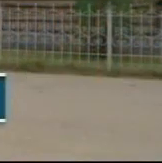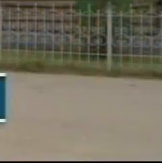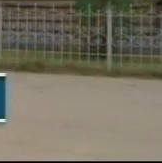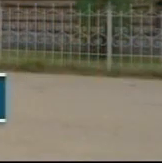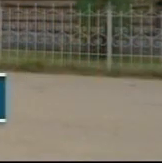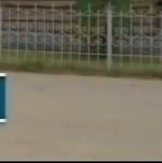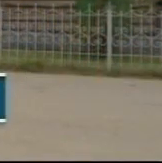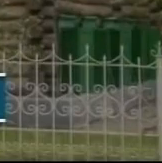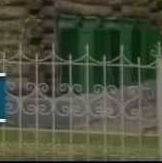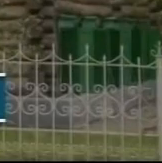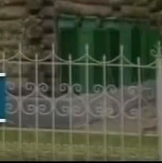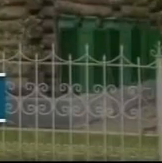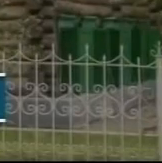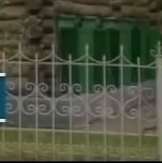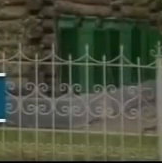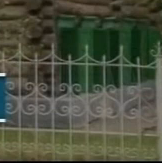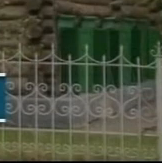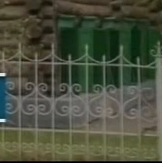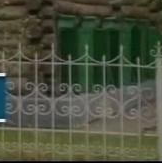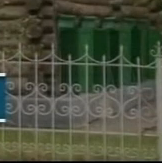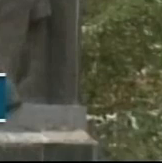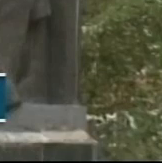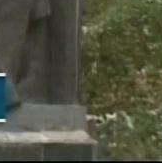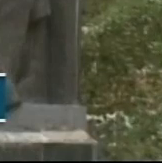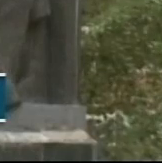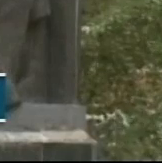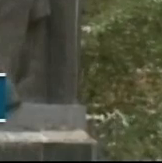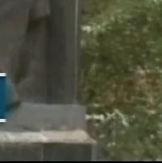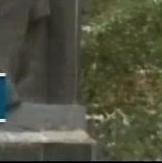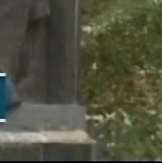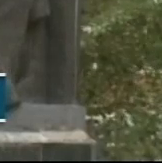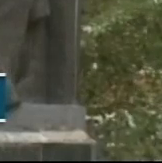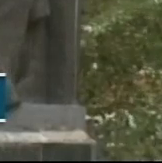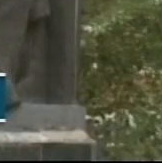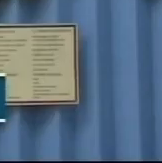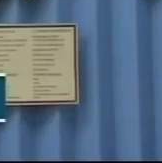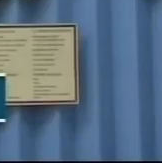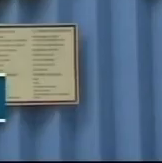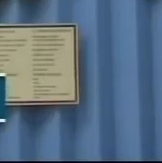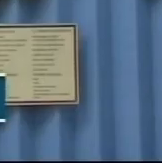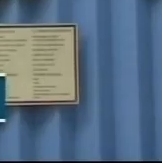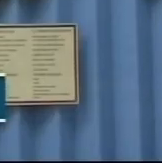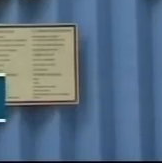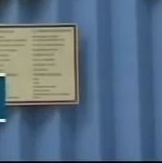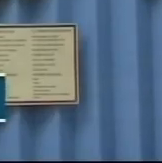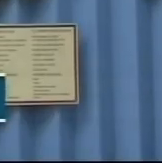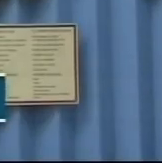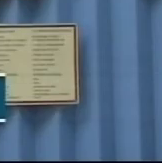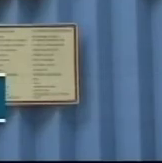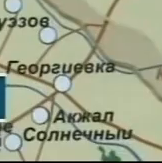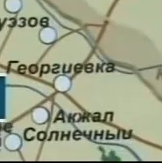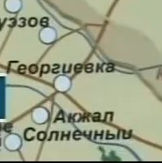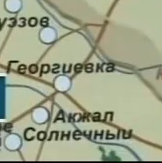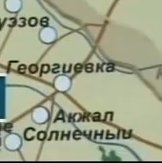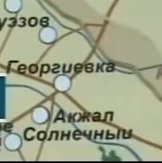В Семей ведется активное развитие внутреннего туризма. Сейчас разрабатываются туристические маршруты по историческим и сакральным местам